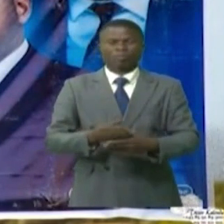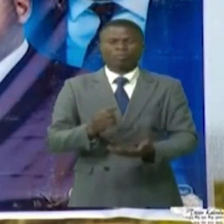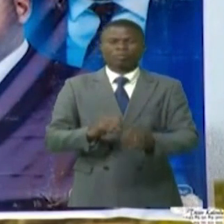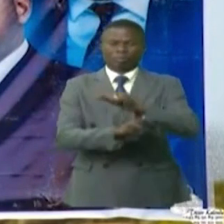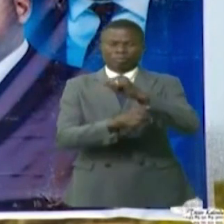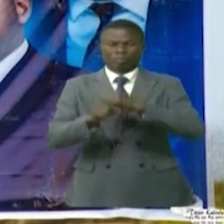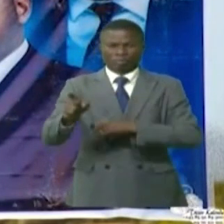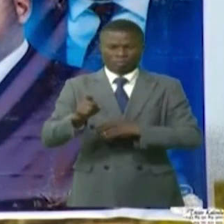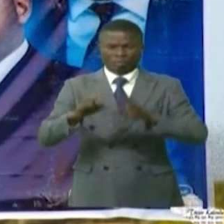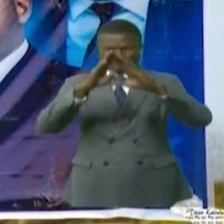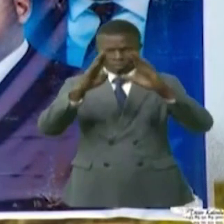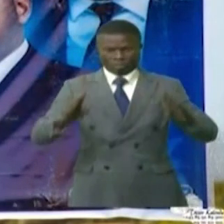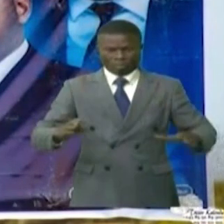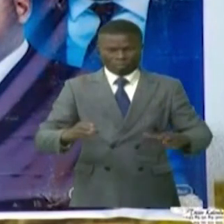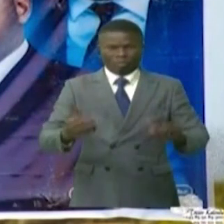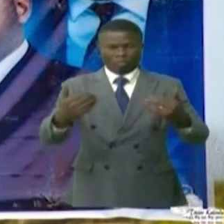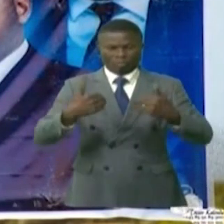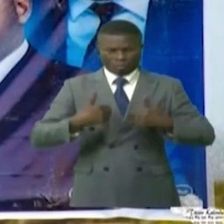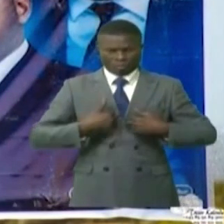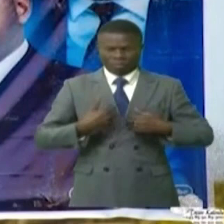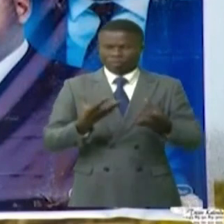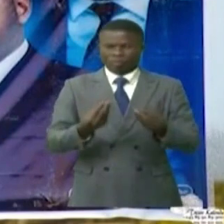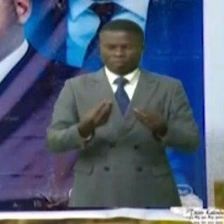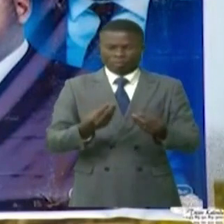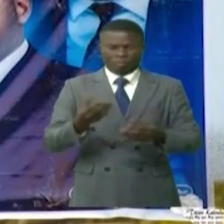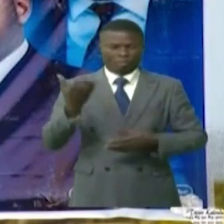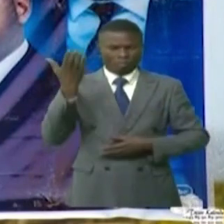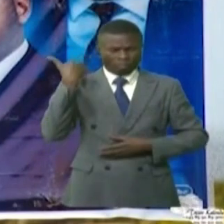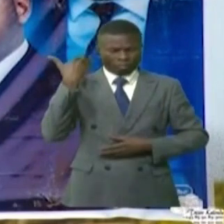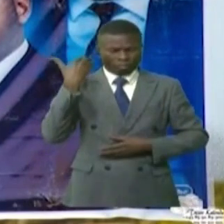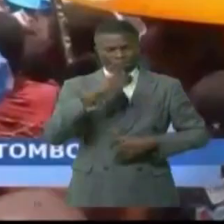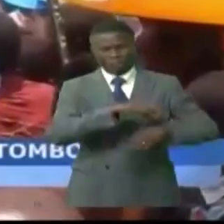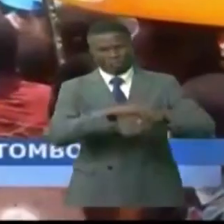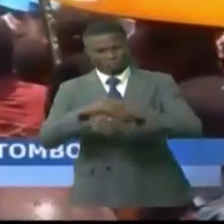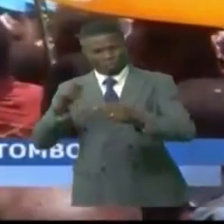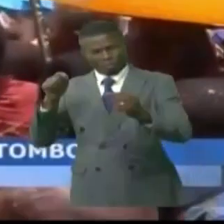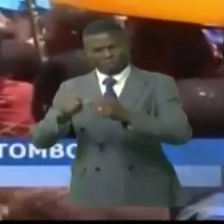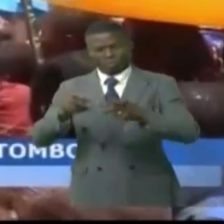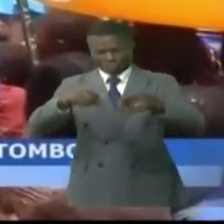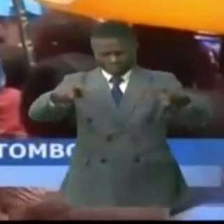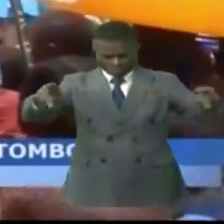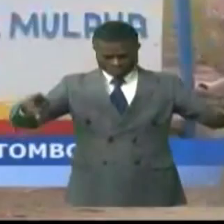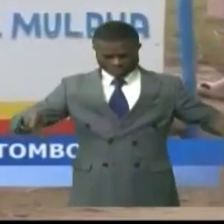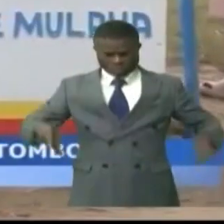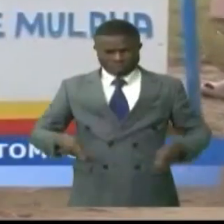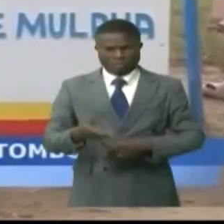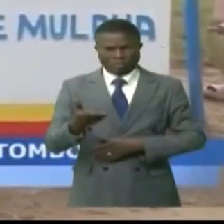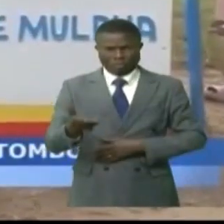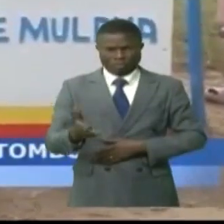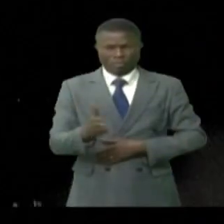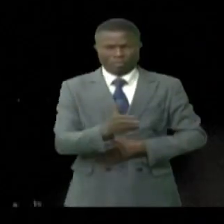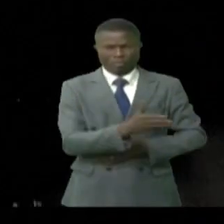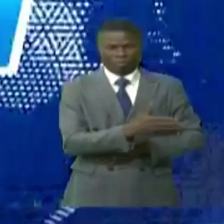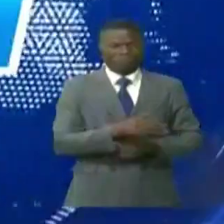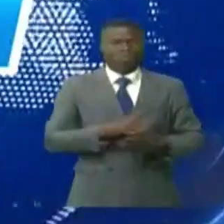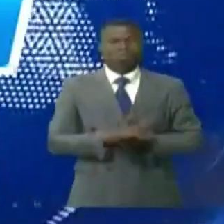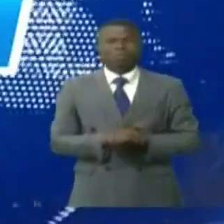raccordements, les ménages auront désormais la facilité de ramener de l'eau à leurs parcelles respectives.